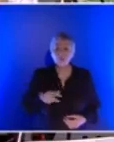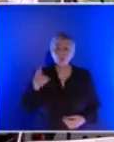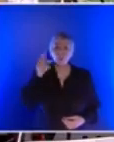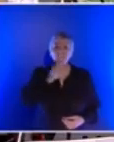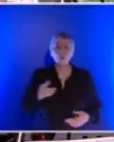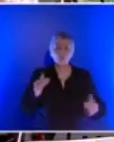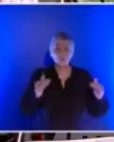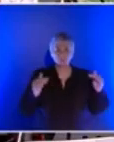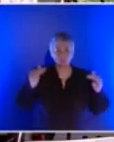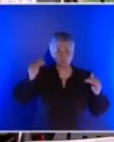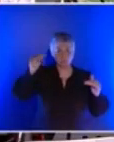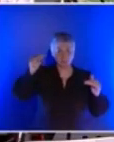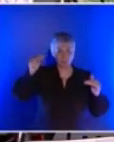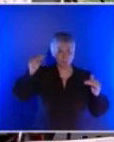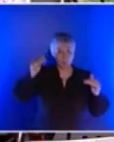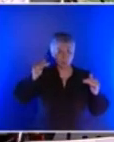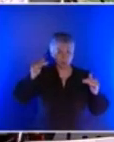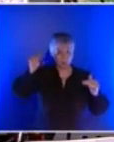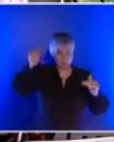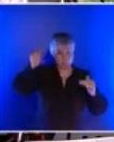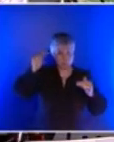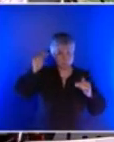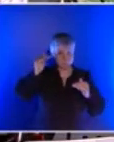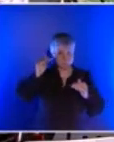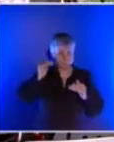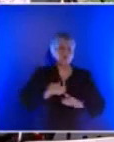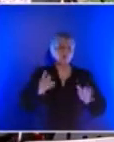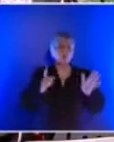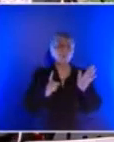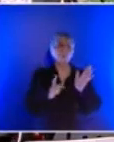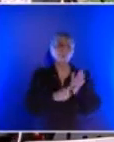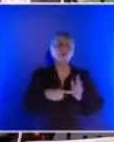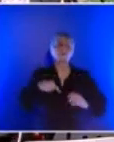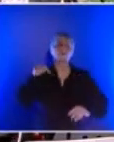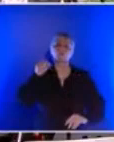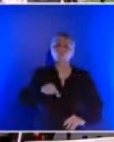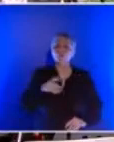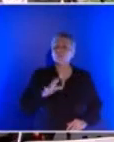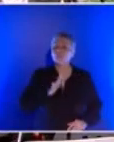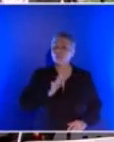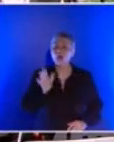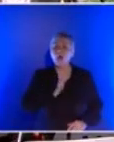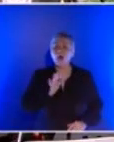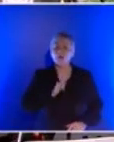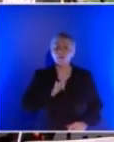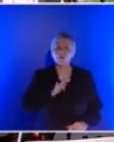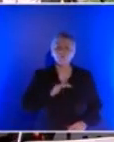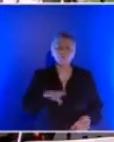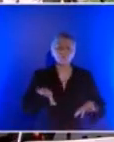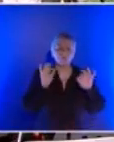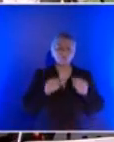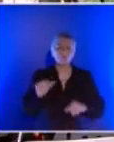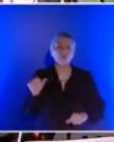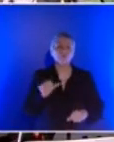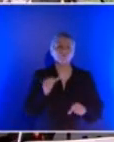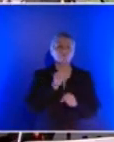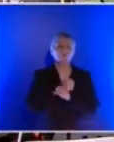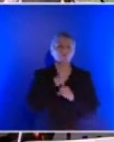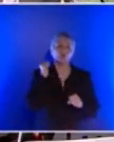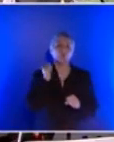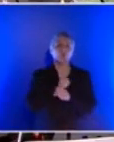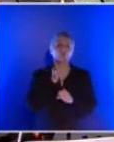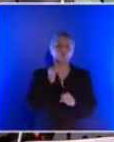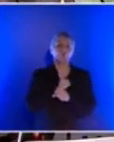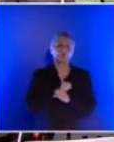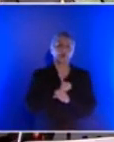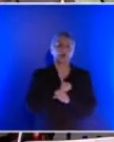ανισοτήτων είναι η επαναφορά του κόσμου της εργασίας στο επίκεντρο της αναπτυξιακής διαδικασίας. Είναι ακριβώς